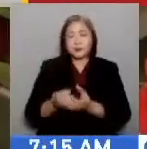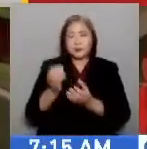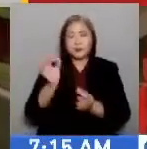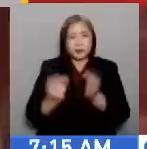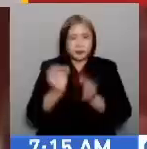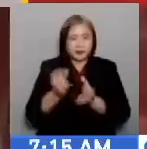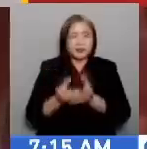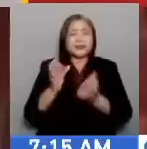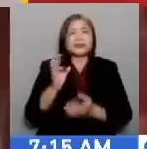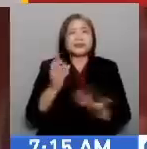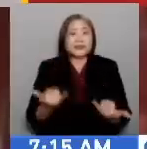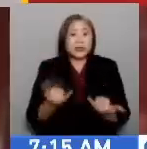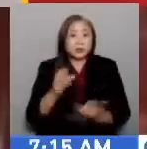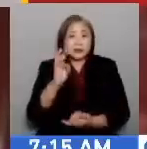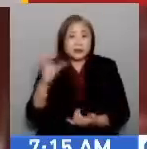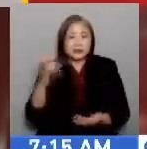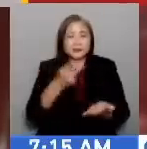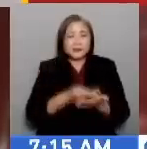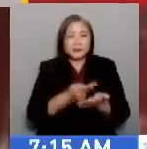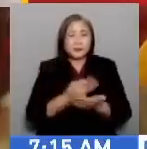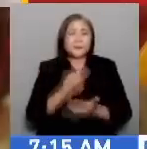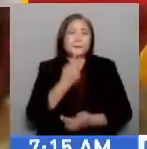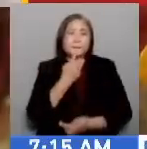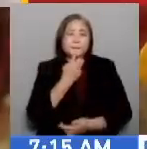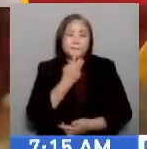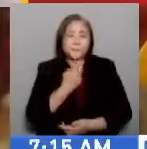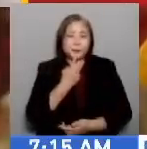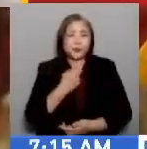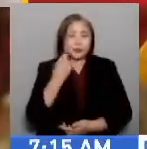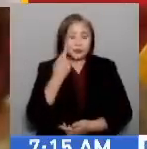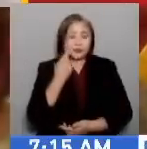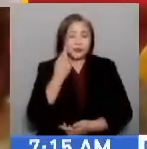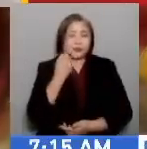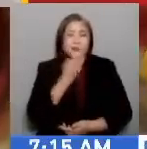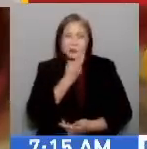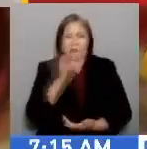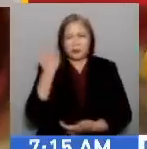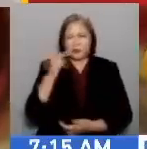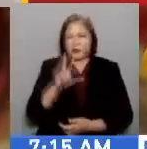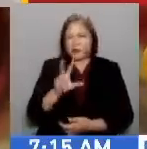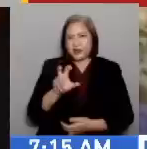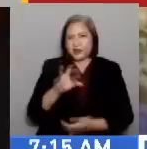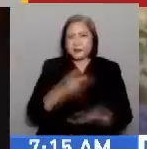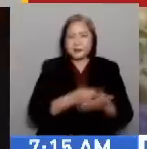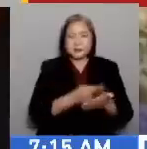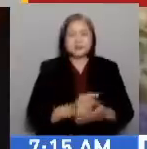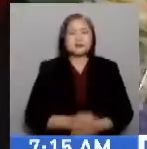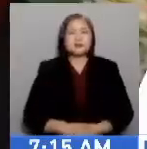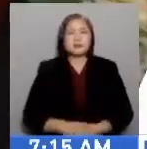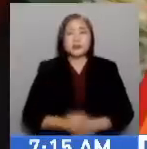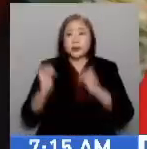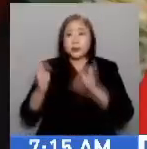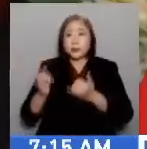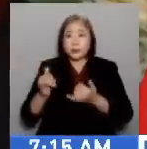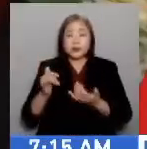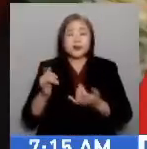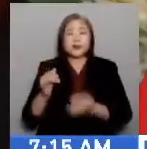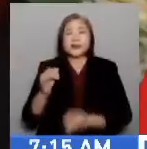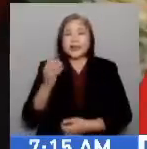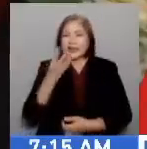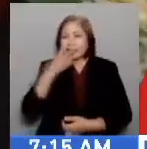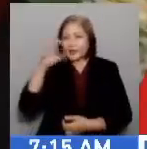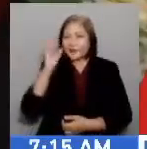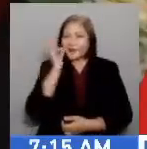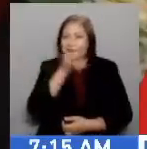red roses na dati 300 pesos lang. Ang hindi raw gumalaw ang presyo ay sunflower. 500 pesos ang naka-arrange na